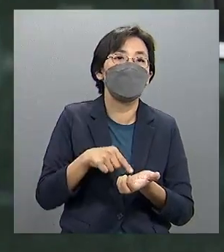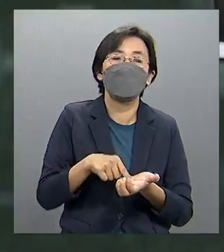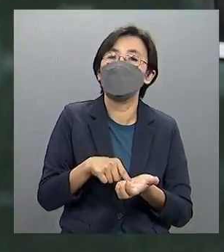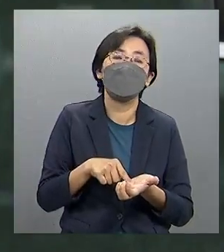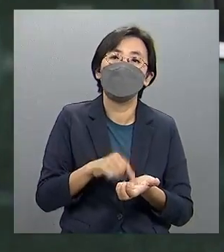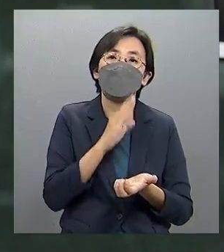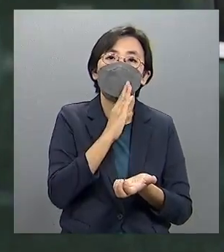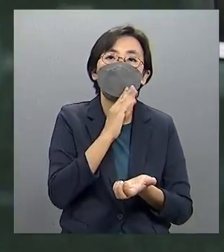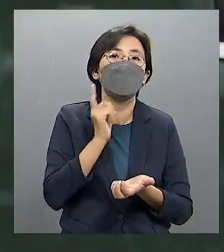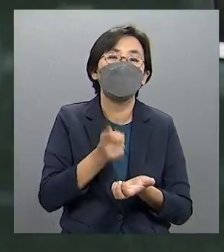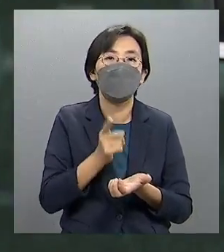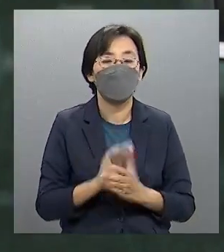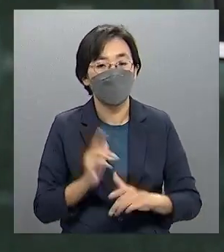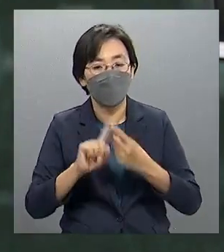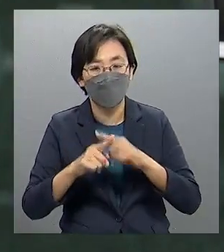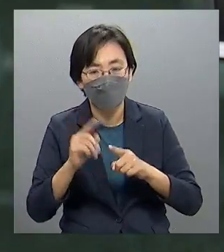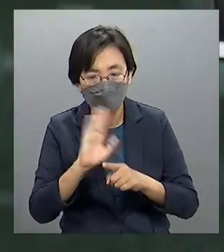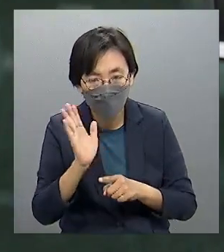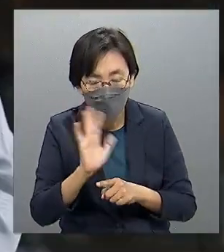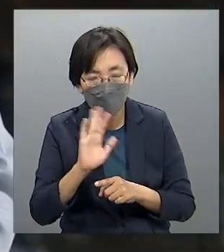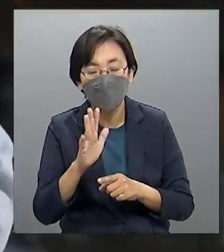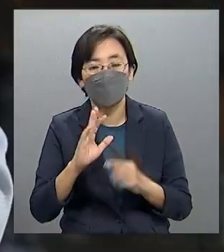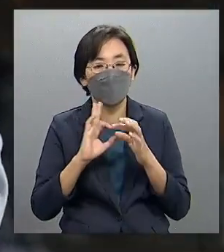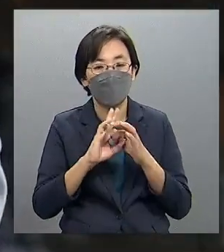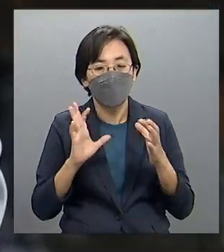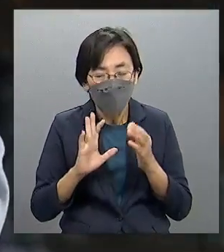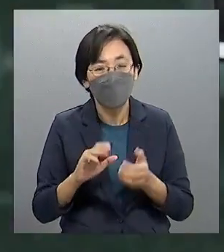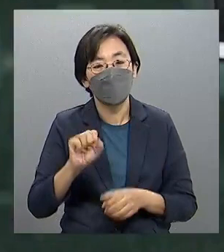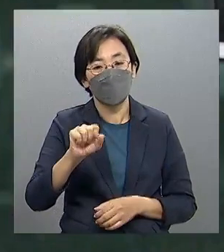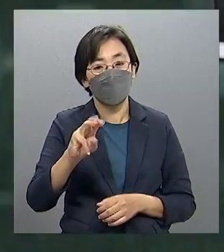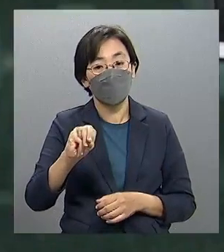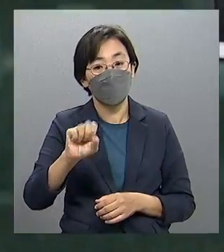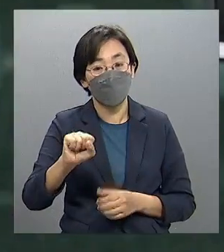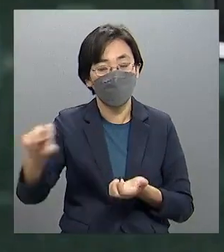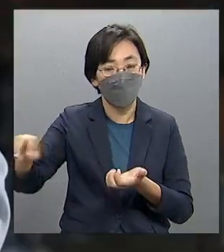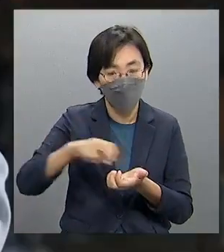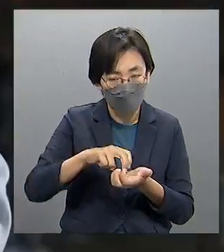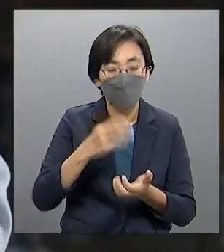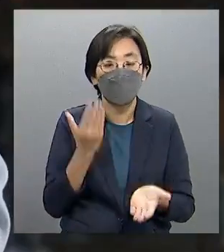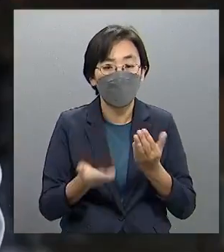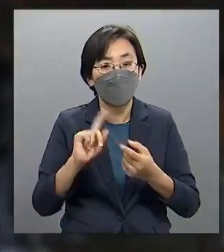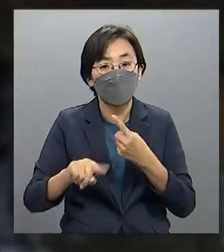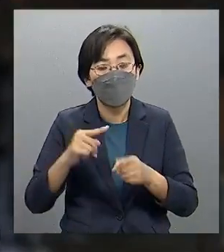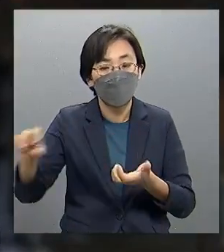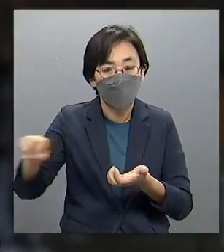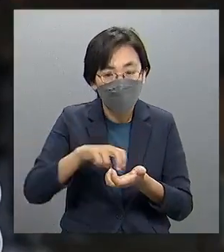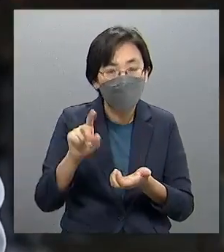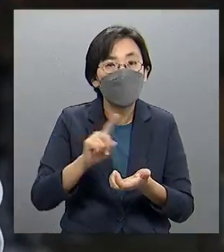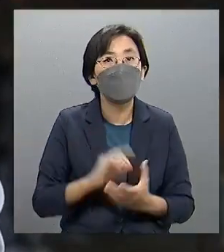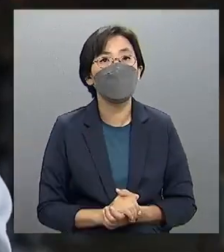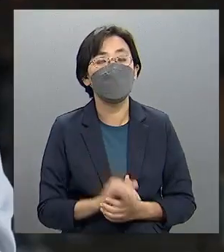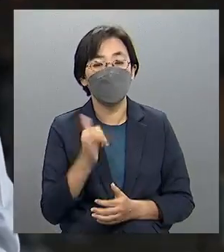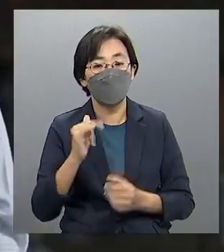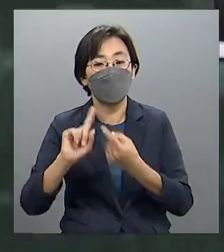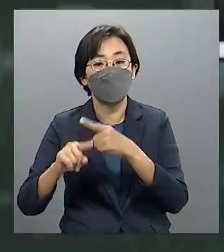ใช่เพื่อนเราหรือใครก็ตามที่ไม่ได้เกี่ยวข้องเราอยู่ส่ง SMS มา หรือแม้กระทั่งเพื่อนเรา ครับ เพราะหลายครั้งมันจะเป็นการที่ว่าเพื่อนเราติดไวรัส